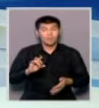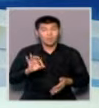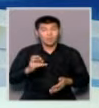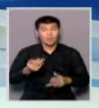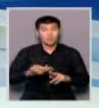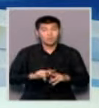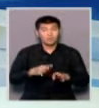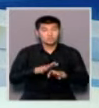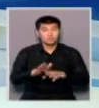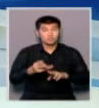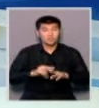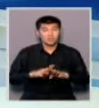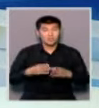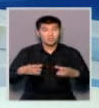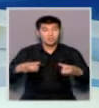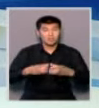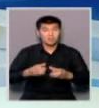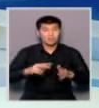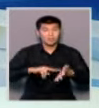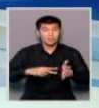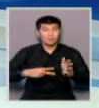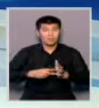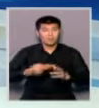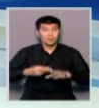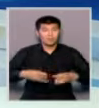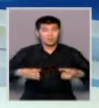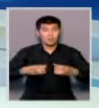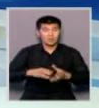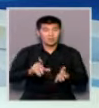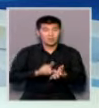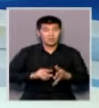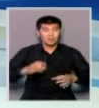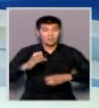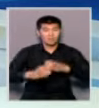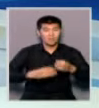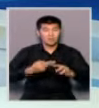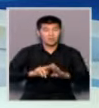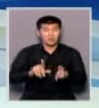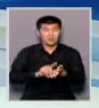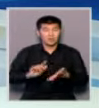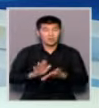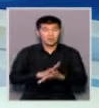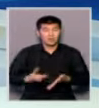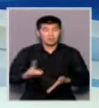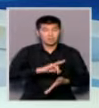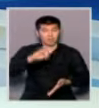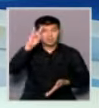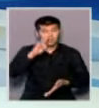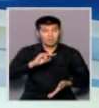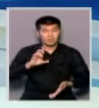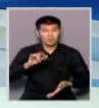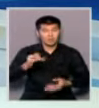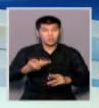которая реализуется в рамках совместного проекта с Ассоциацией стипендиантов международной стипендии президента Республики Казахстан